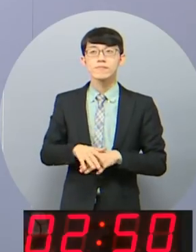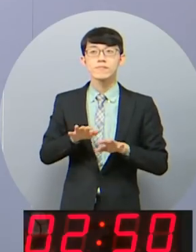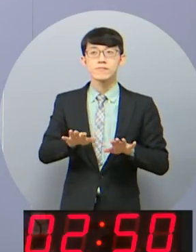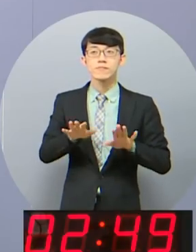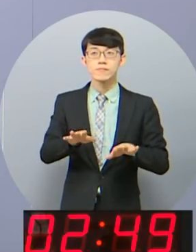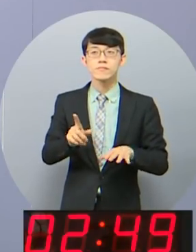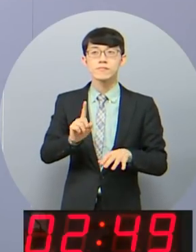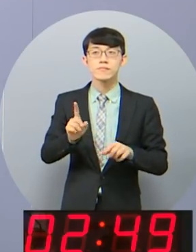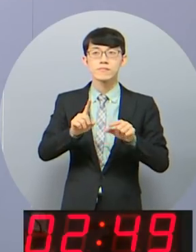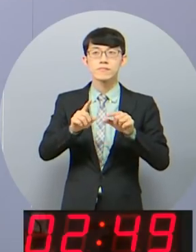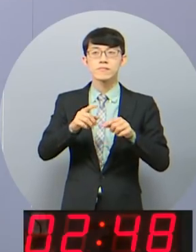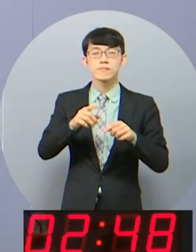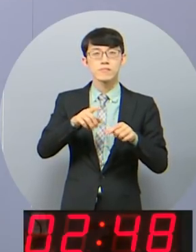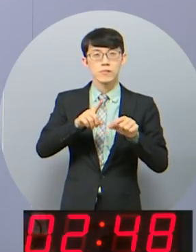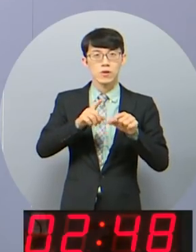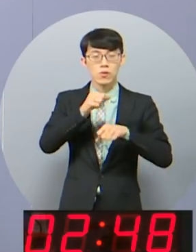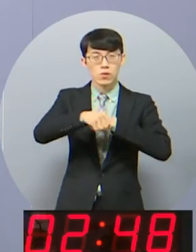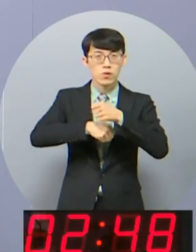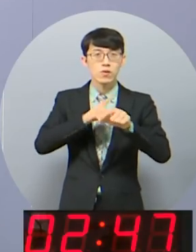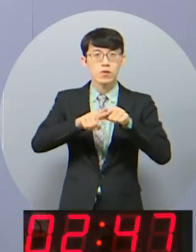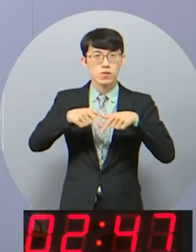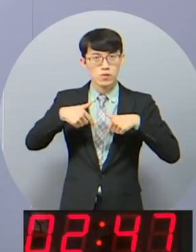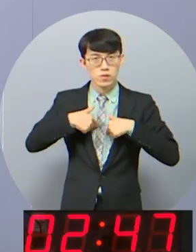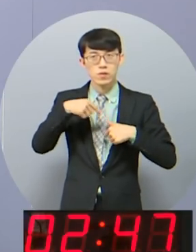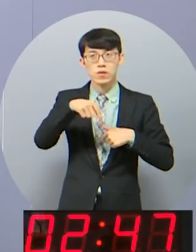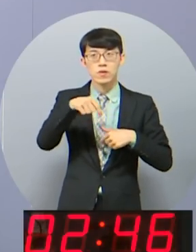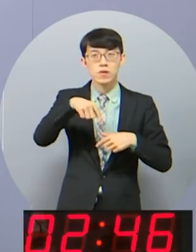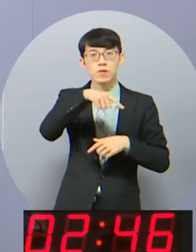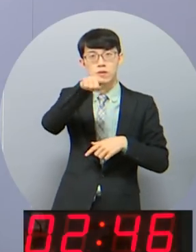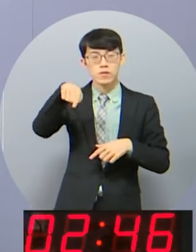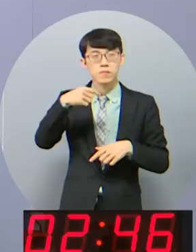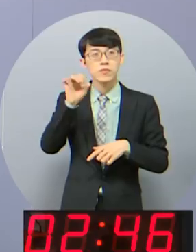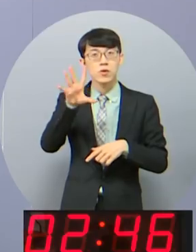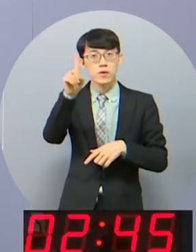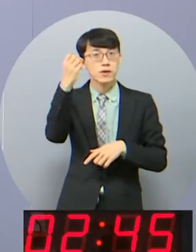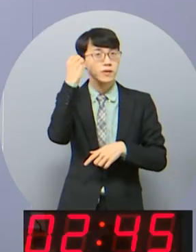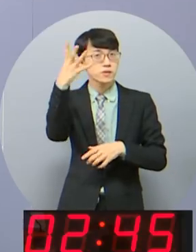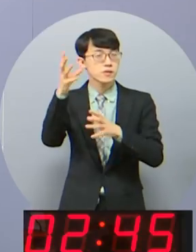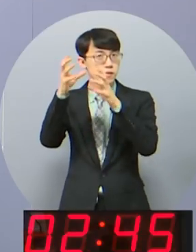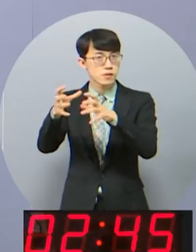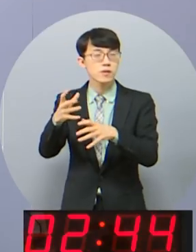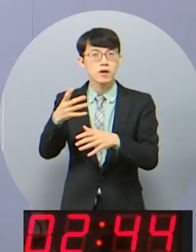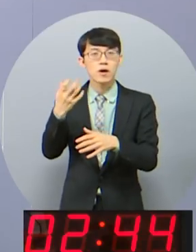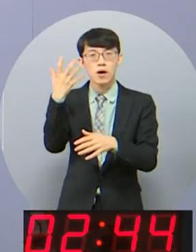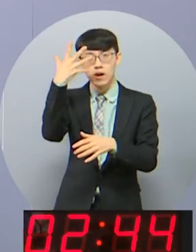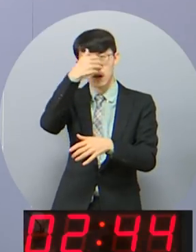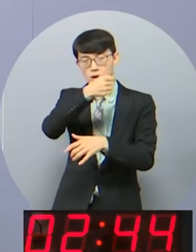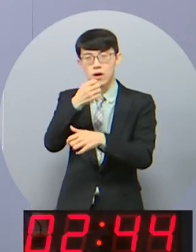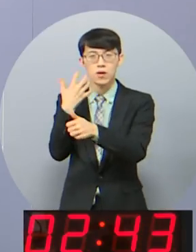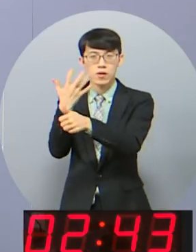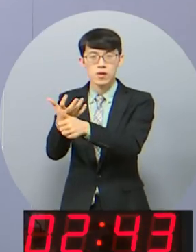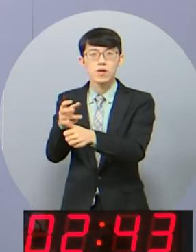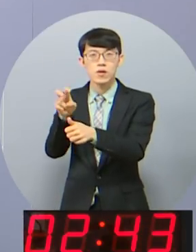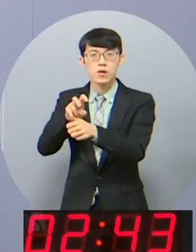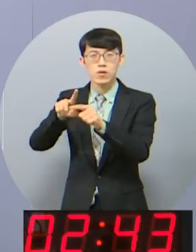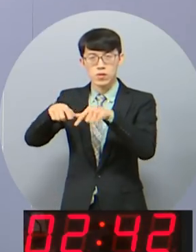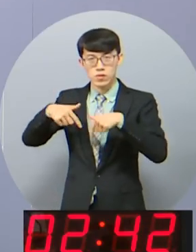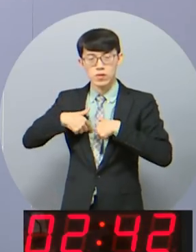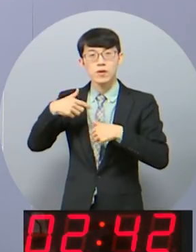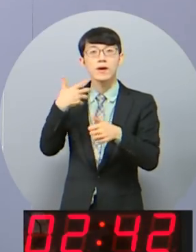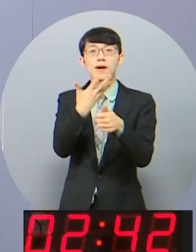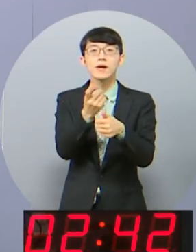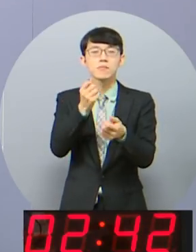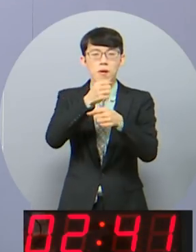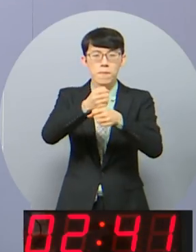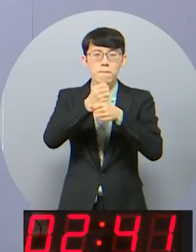中心啊，今年刚刚成立，你会当去台去参观。托老中心即摆创了真好，马家来管理，管